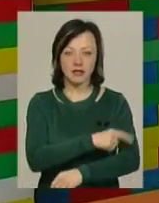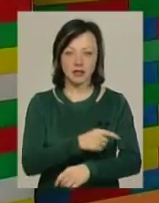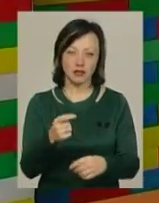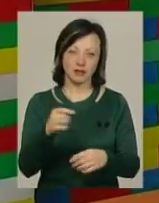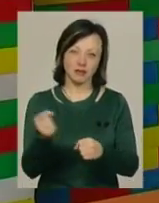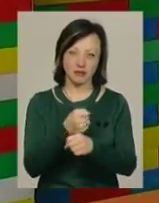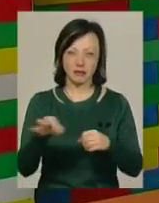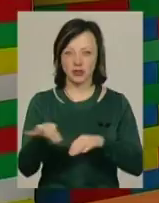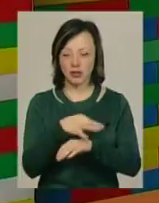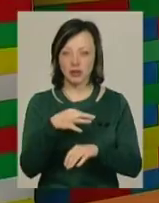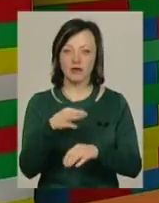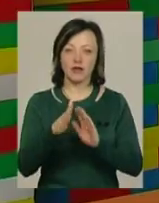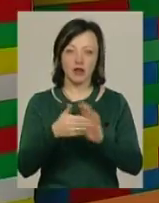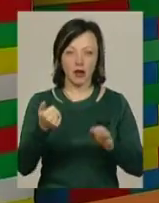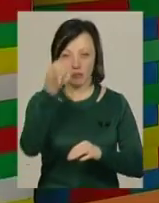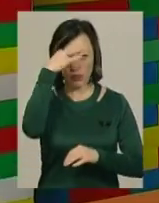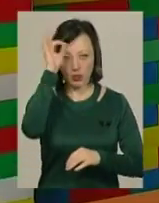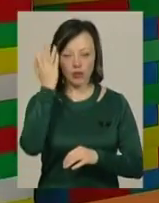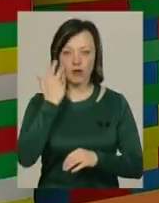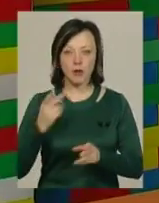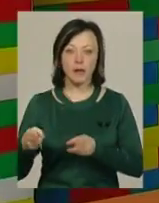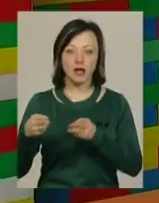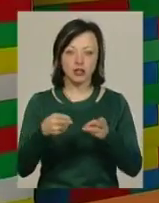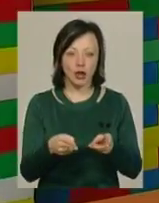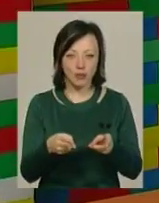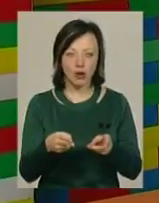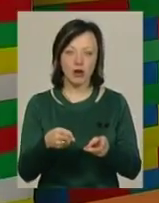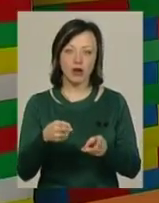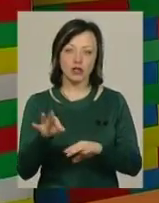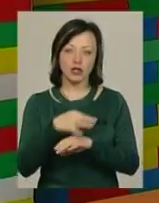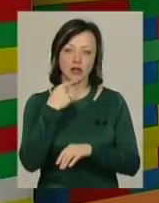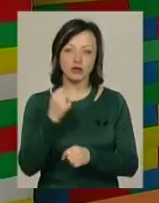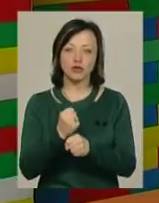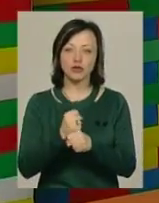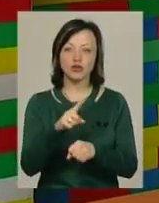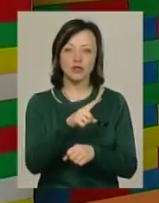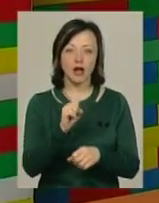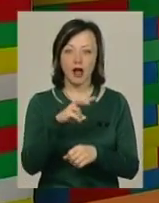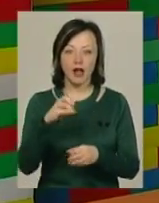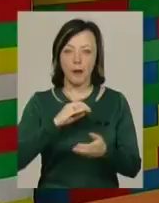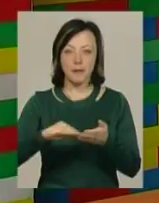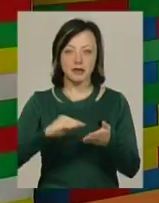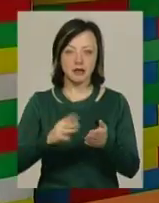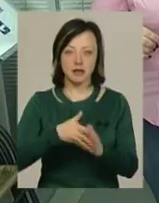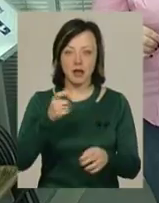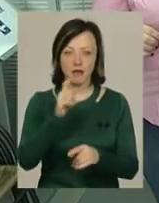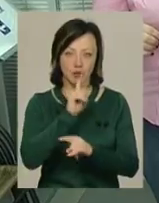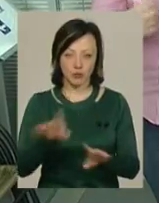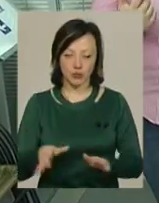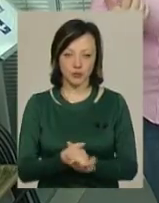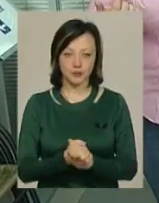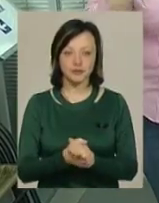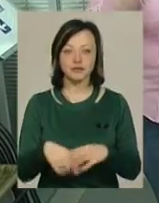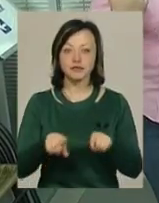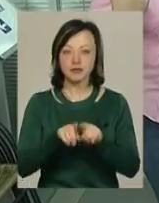по відношенню до жінки, вона викликає поліцію. Коли ми приїжджаємо, вона каже, зробіть щось з ним, але я писати заяву не буду. Таку